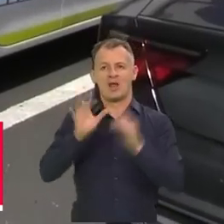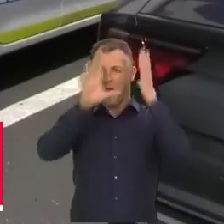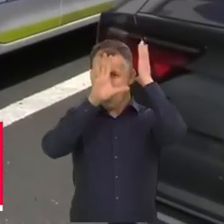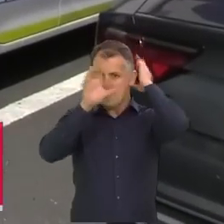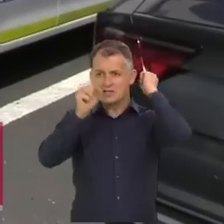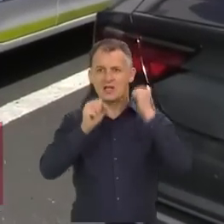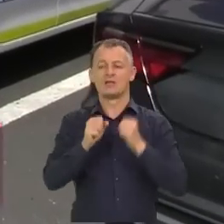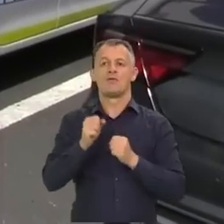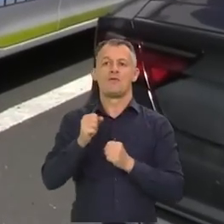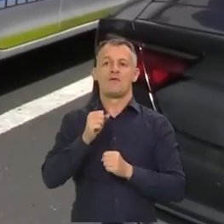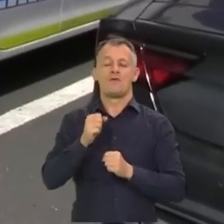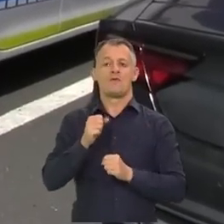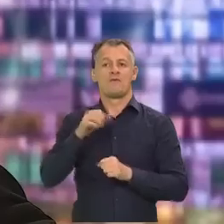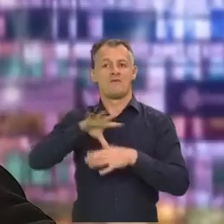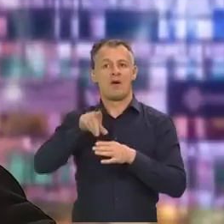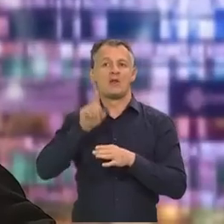extrem de gravă.